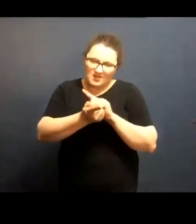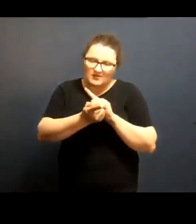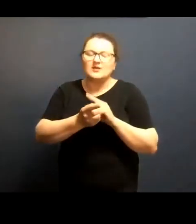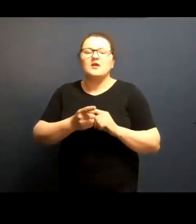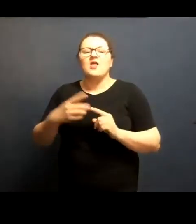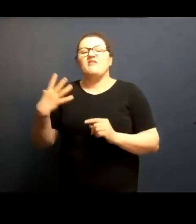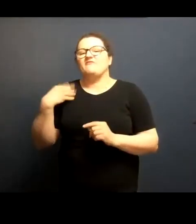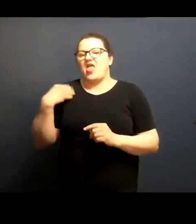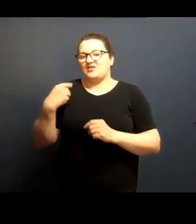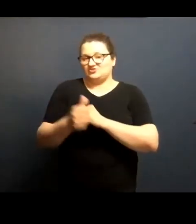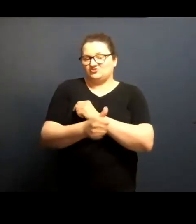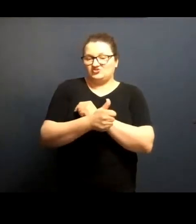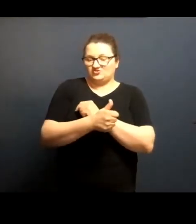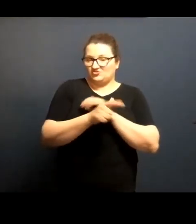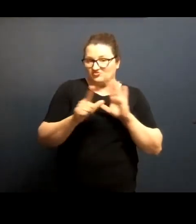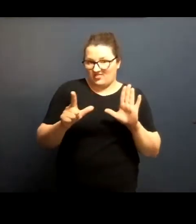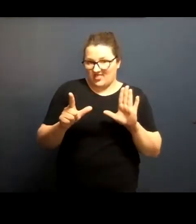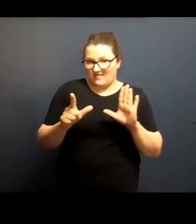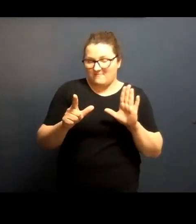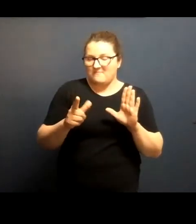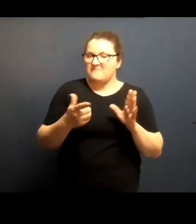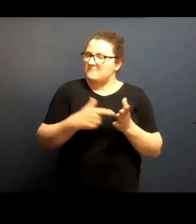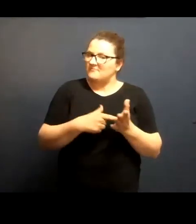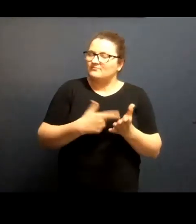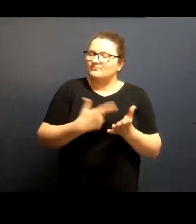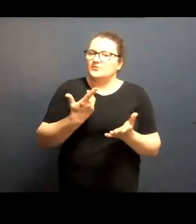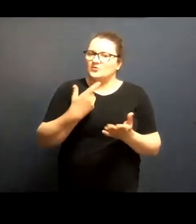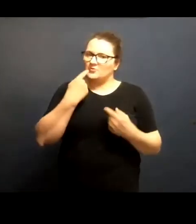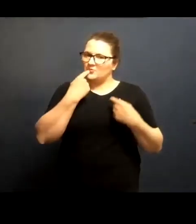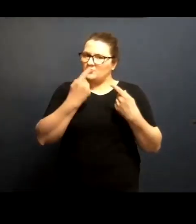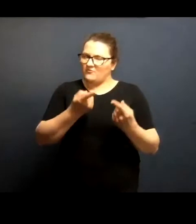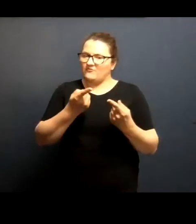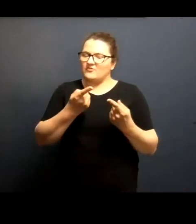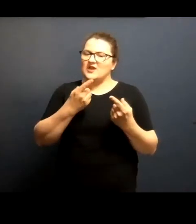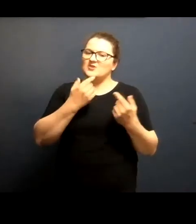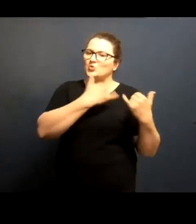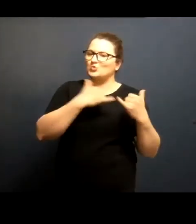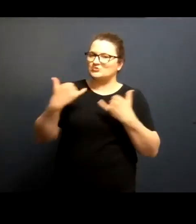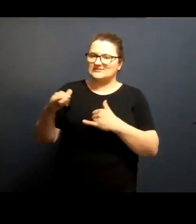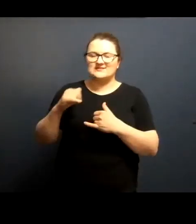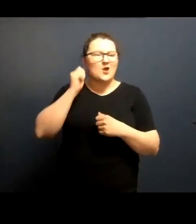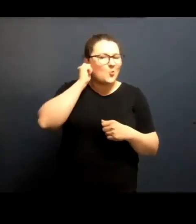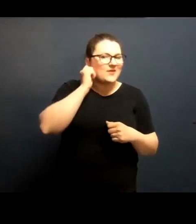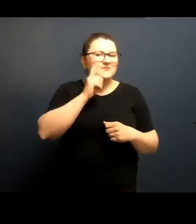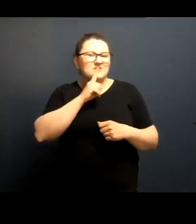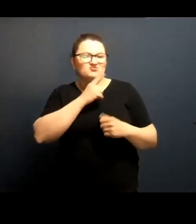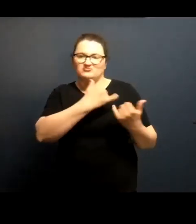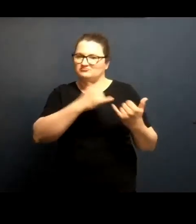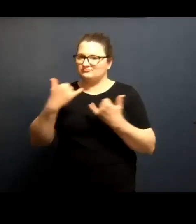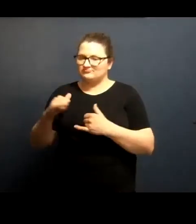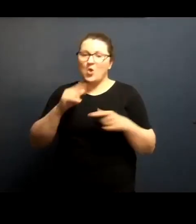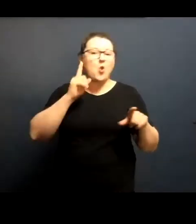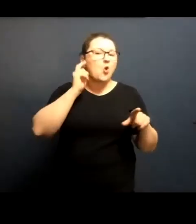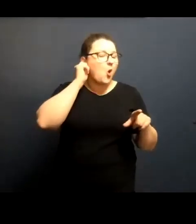67 lat. I to jest taka wypowiedź, która pokazuje, że jest różnica pomiędzy kobietami a mężczyznami. Czyli kobiety muszą dalej